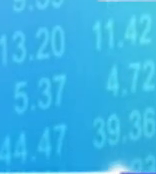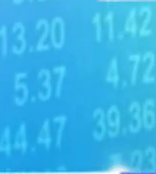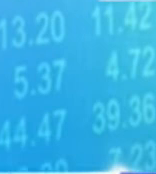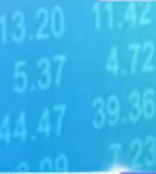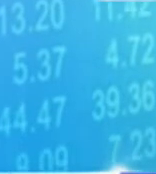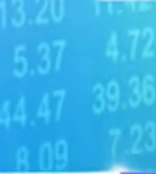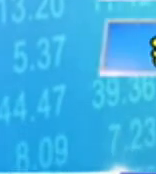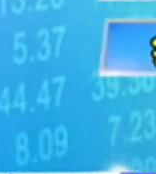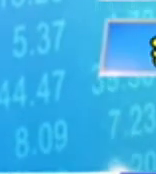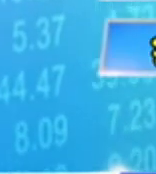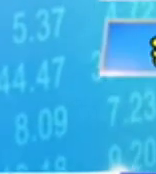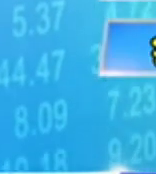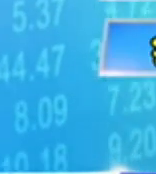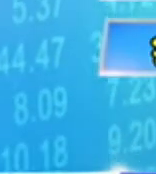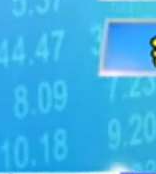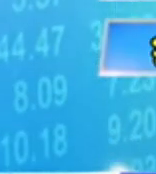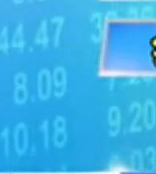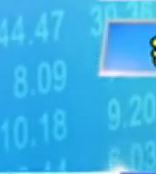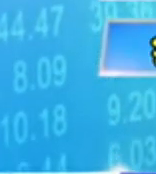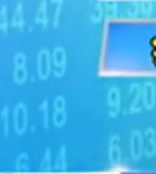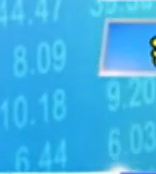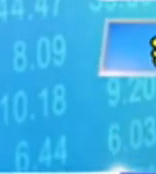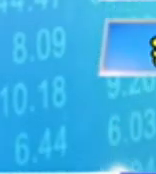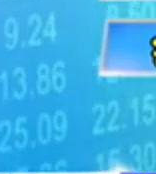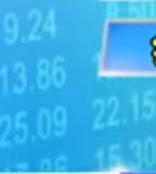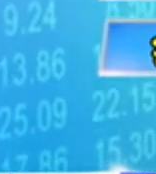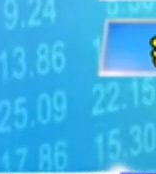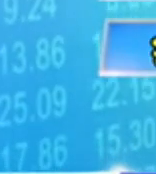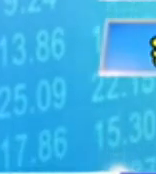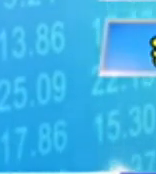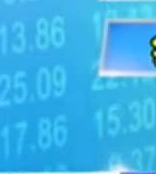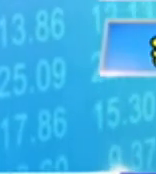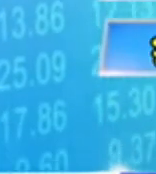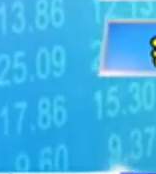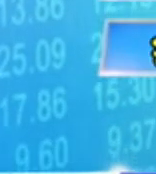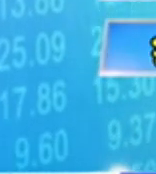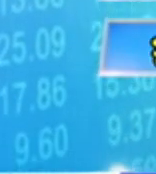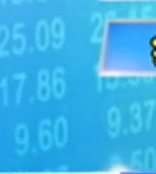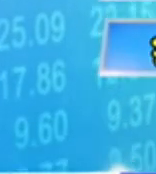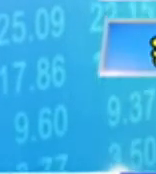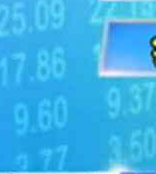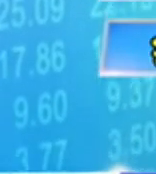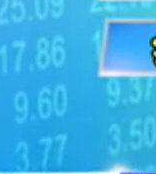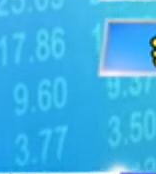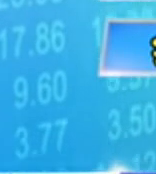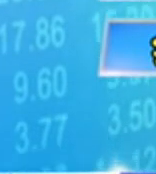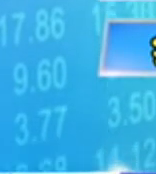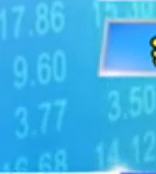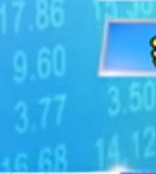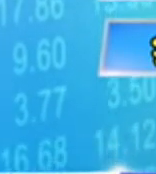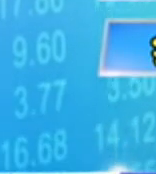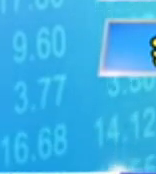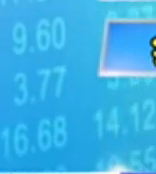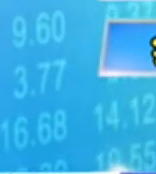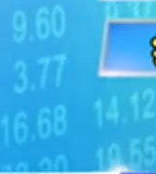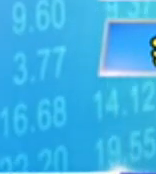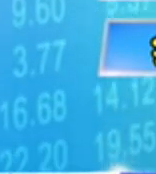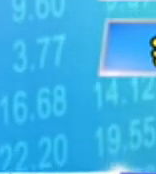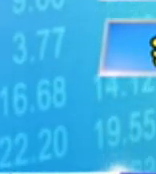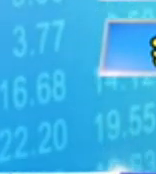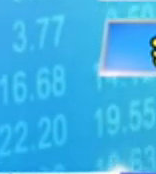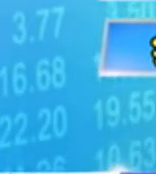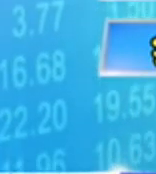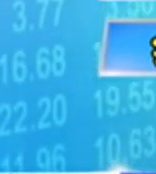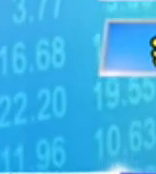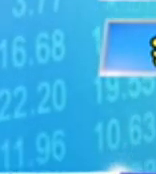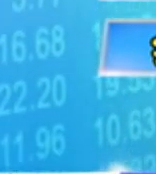าทองในบ้านเราปรับเพิ่มขึ้นมาได้100บาทต่อบาททองคำทำให้ราคาทองคำแท่งราคาที่ร้านทองรับซื้อคืนอยู่